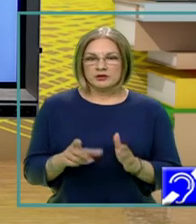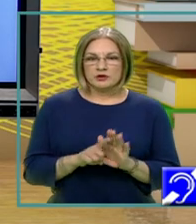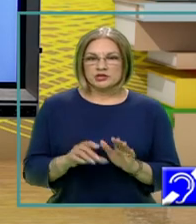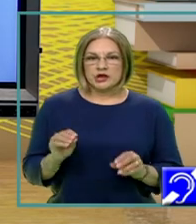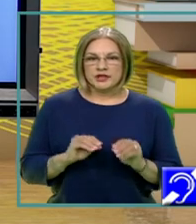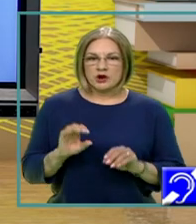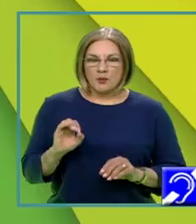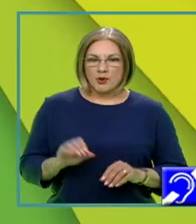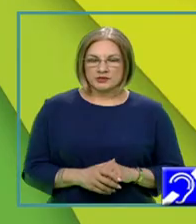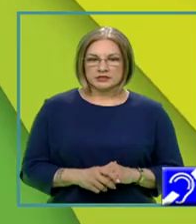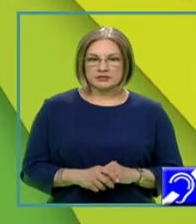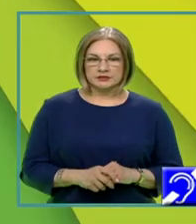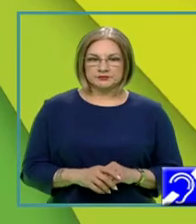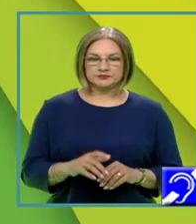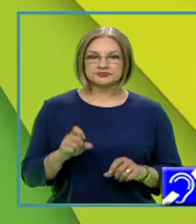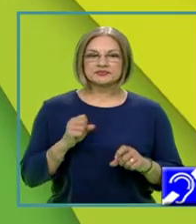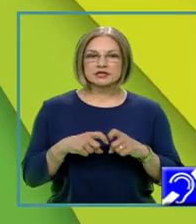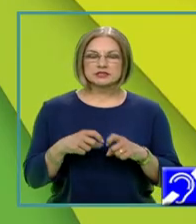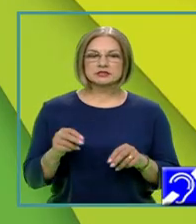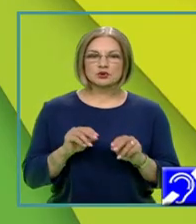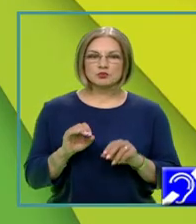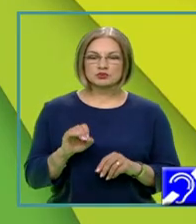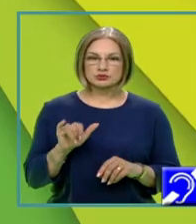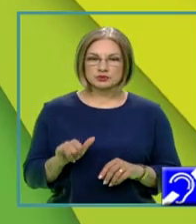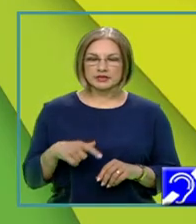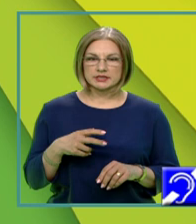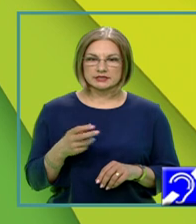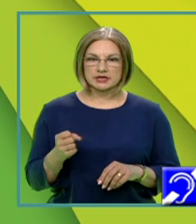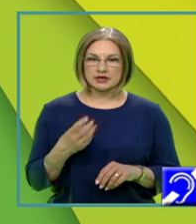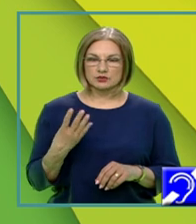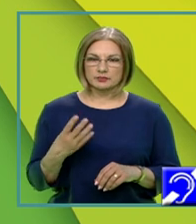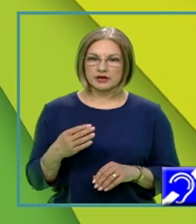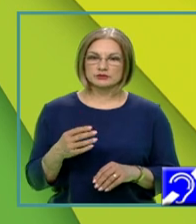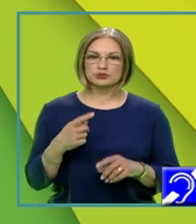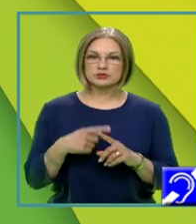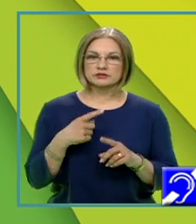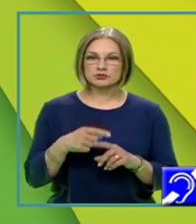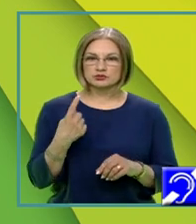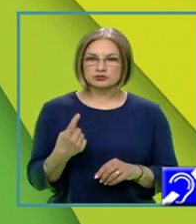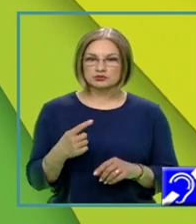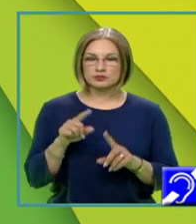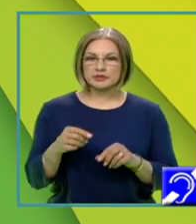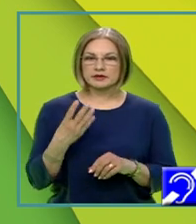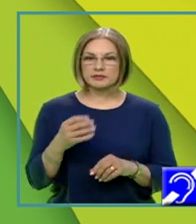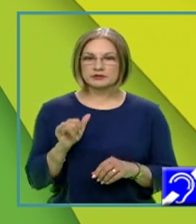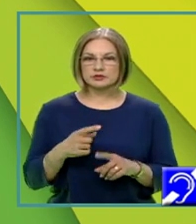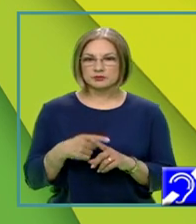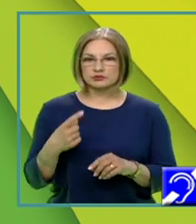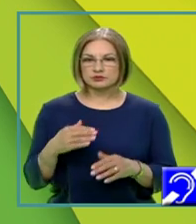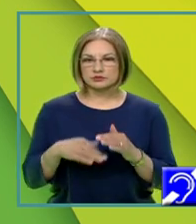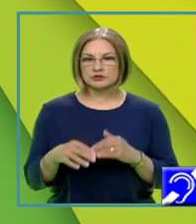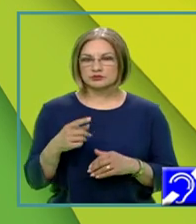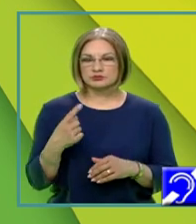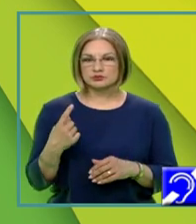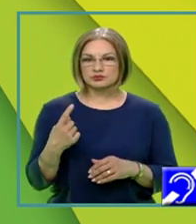și anume x compus cu y este egal cu 4 x plus 1 pe lângă 4 x y plus 1 minus 1 supra